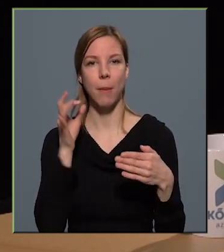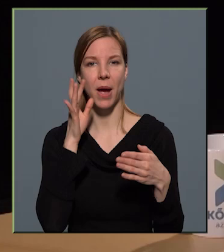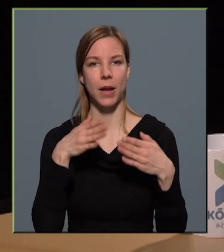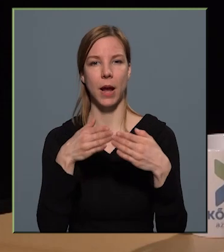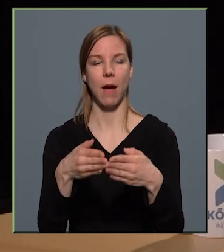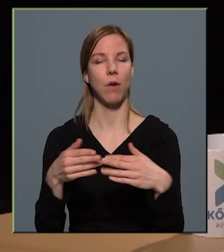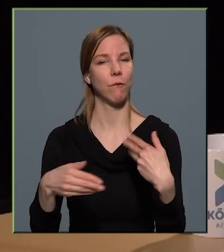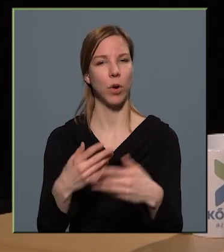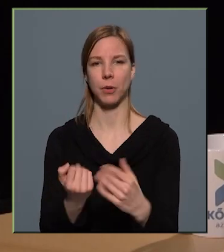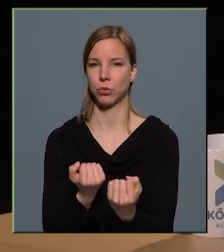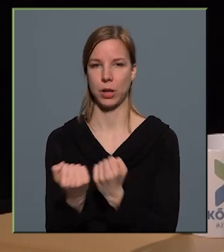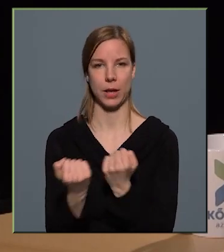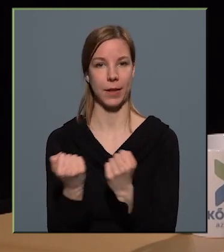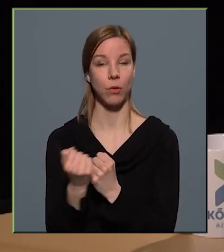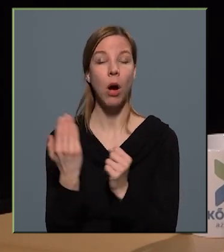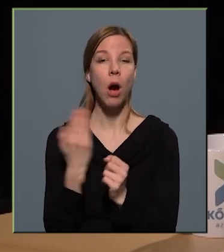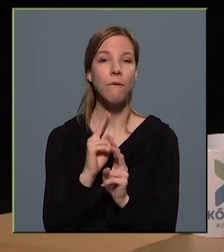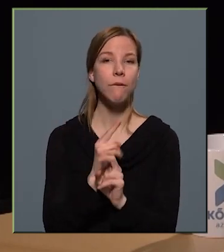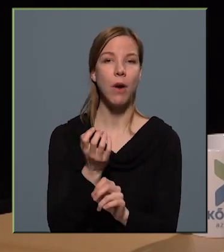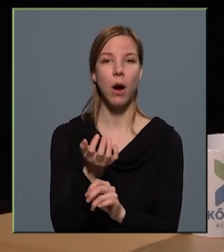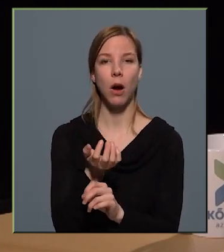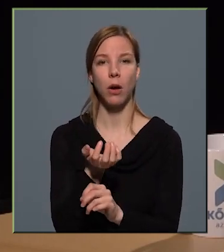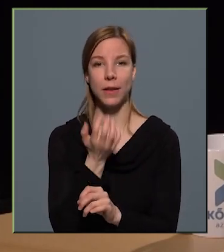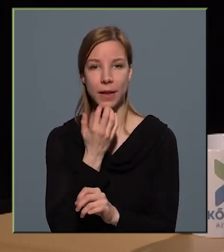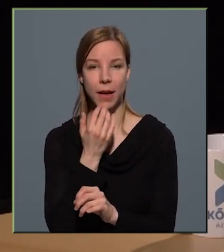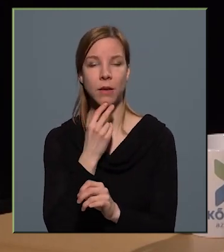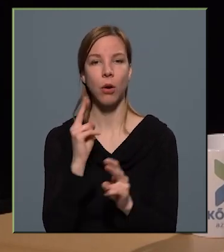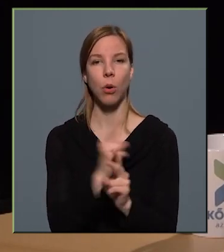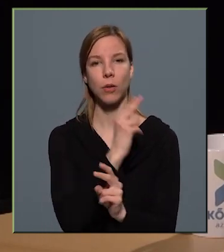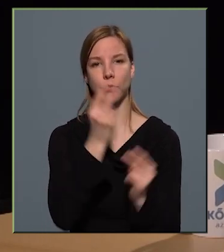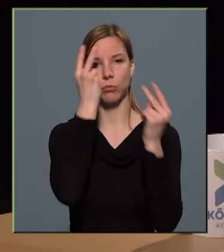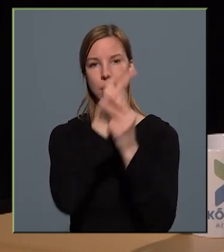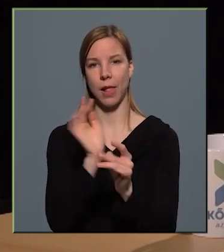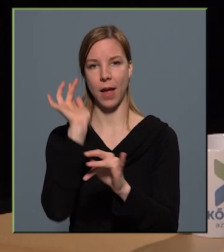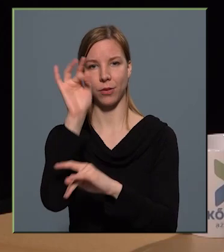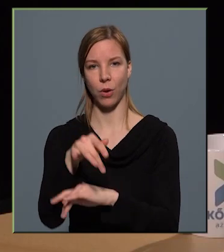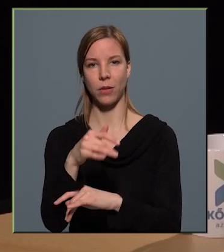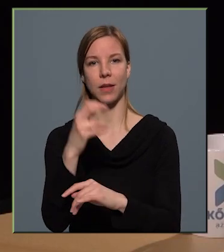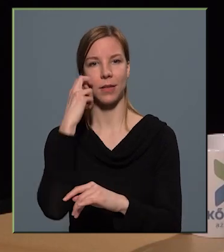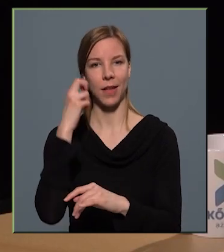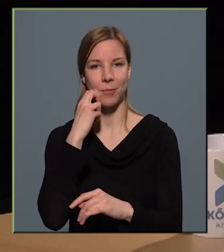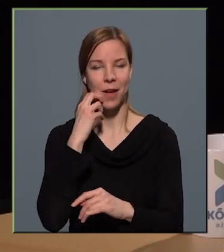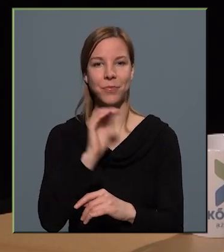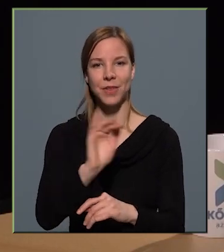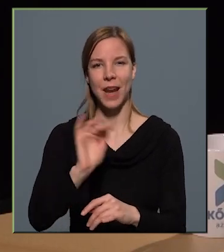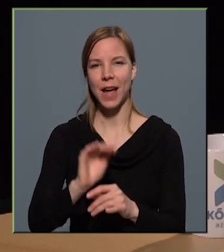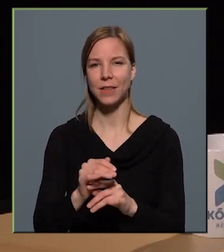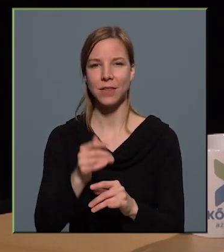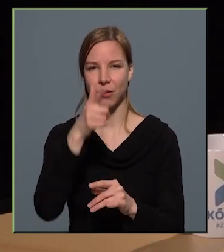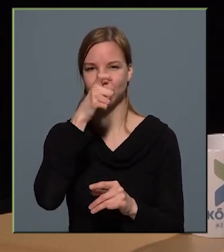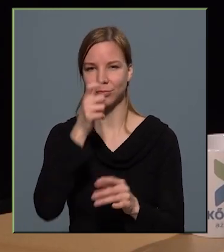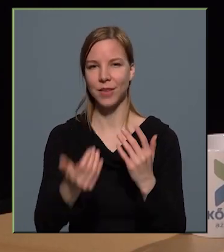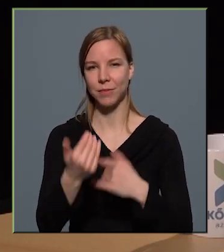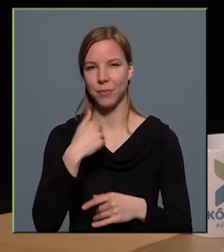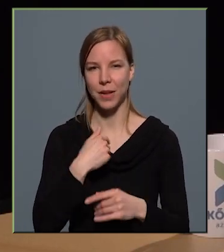egyeztettünk, amikor igény merül fel rá, akkor meg szoktunk jelenni az intézményekben, nagyon szoktak szeretni minket a gyerekek, és egy kicsit máshogy